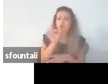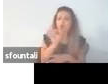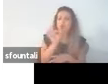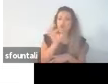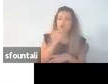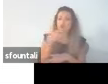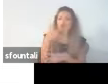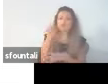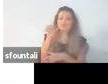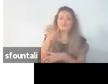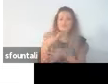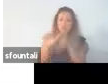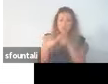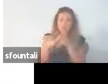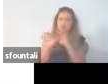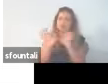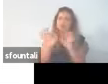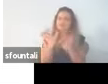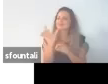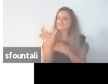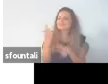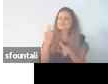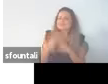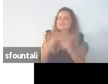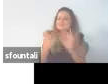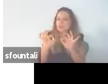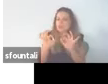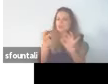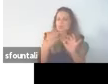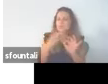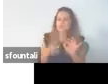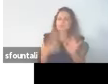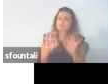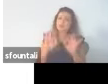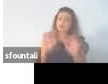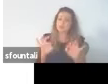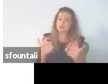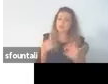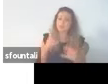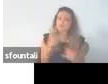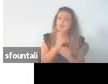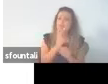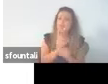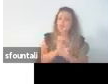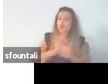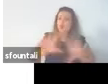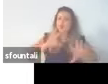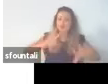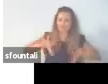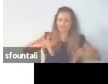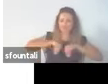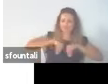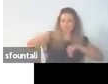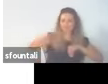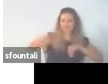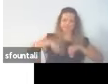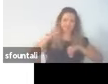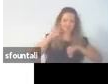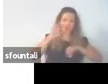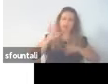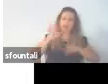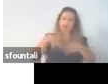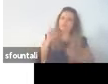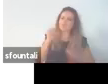στην Ευρώπη. Φαίνεται προφανές ότι το σεξ χωρίς συνένεση είναι βιασμός, αλλά αυτό δεν είναι κάτι που αναγνωρίζουν πολλές ευρωπαϊκές